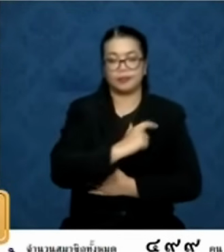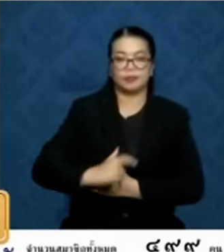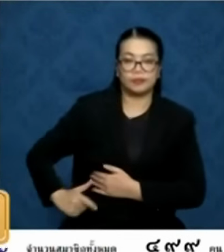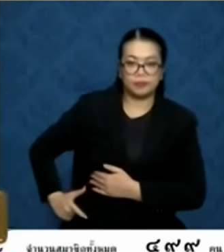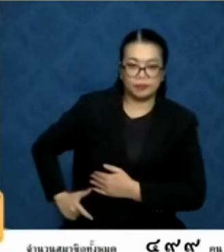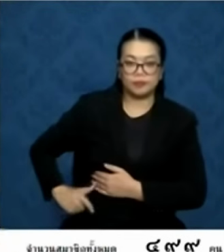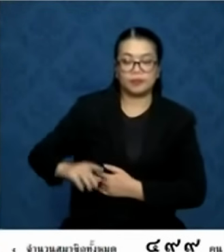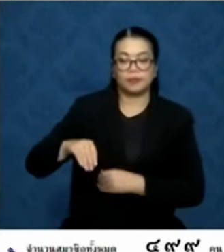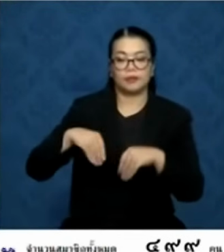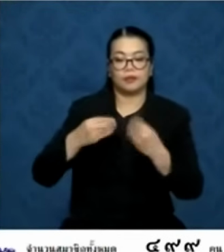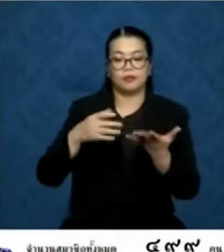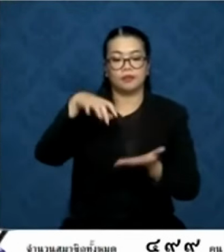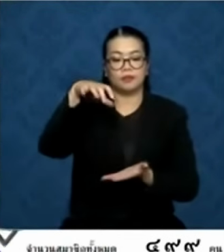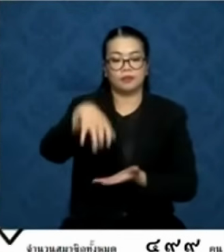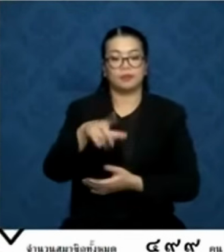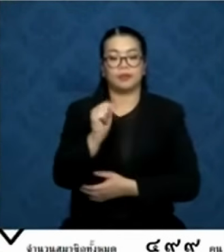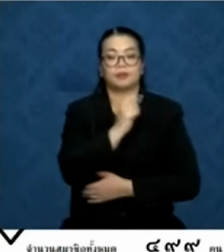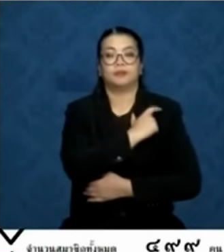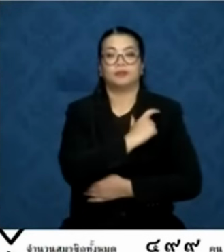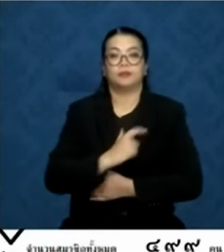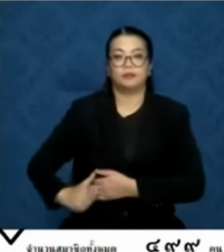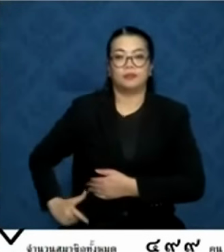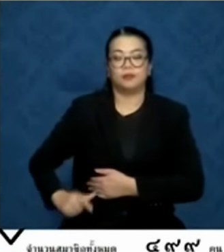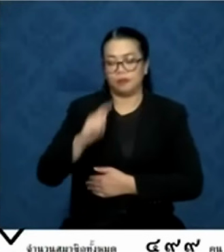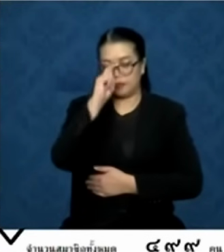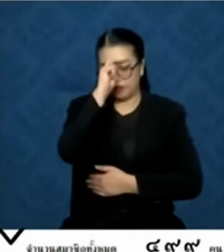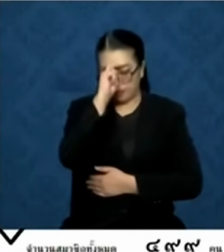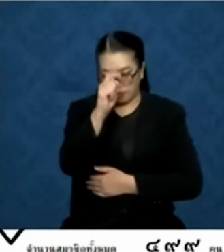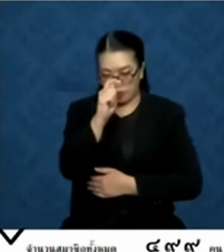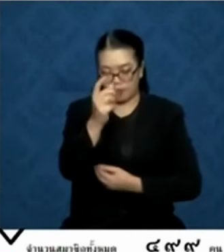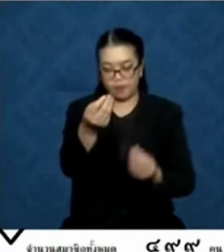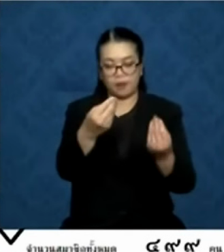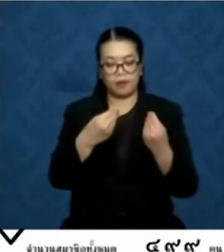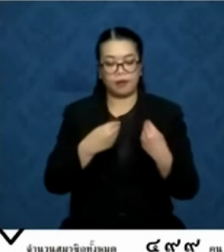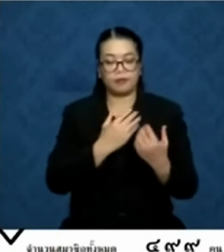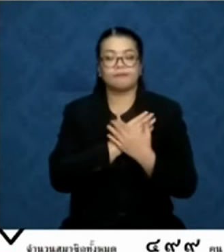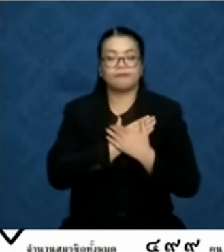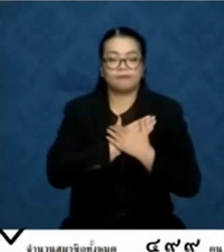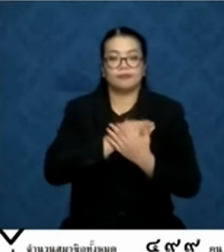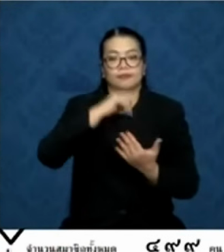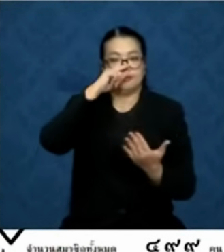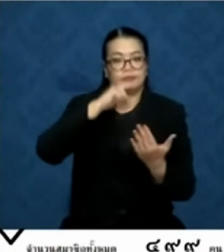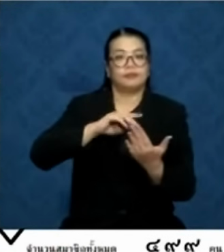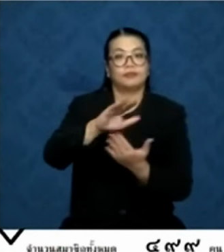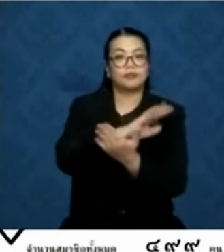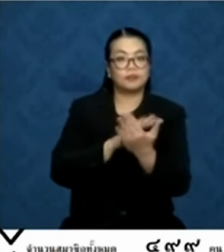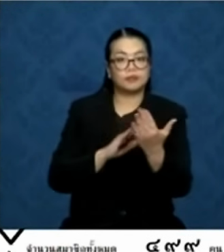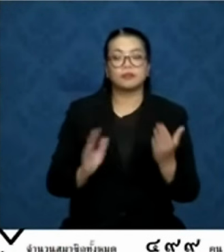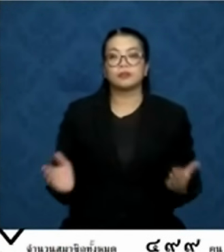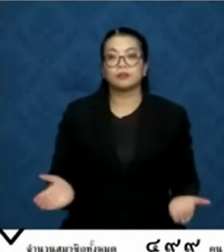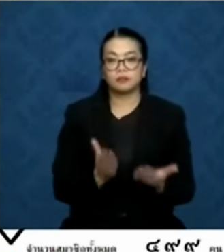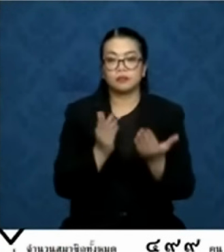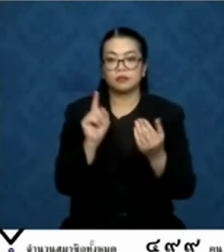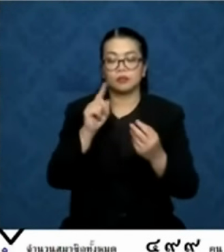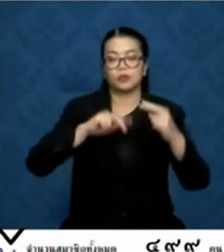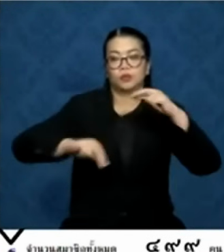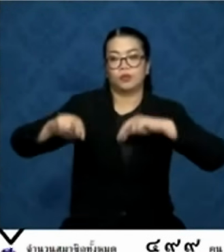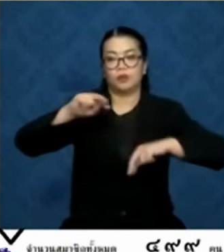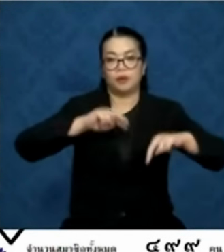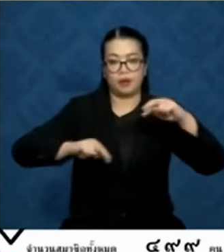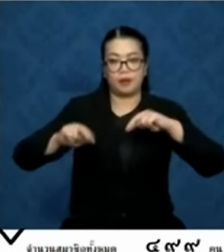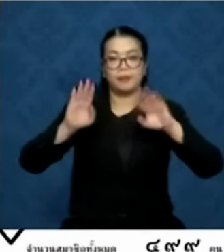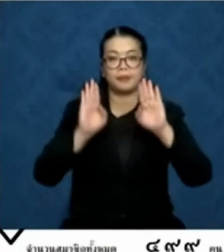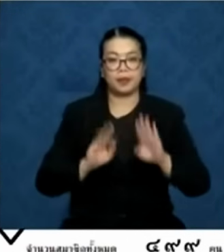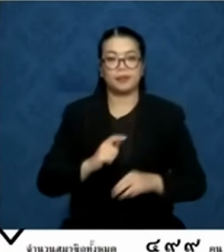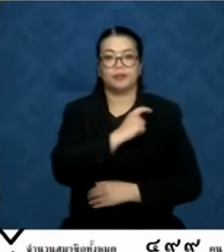ทำให้สถาบันหลักเป็นที่เคารพยึดเหนี่ยวจิตใจของคนไทยภายใต้การปกครองระบอบประชา